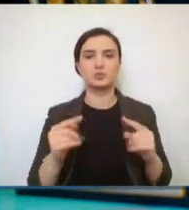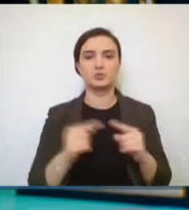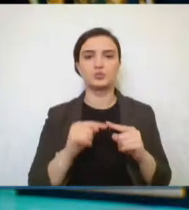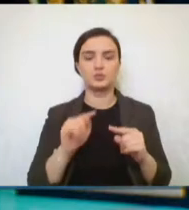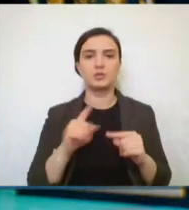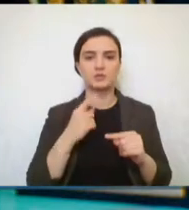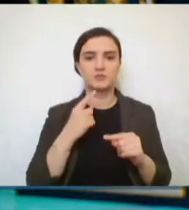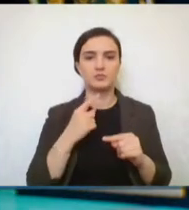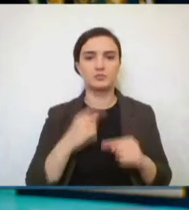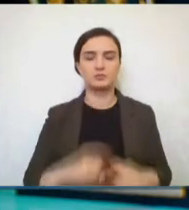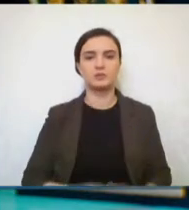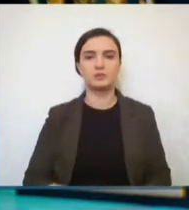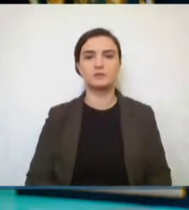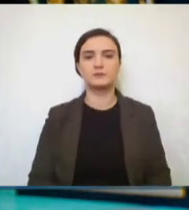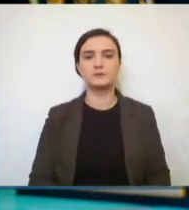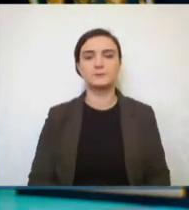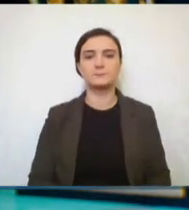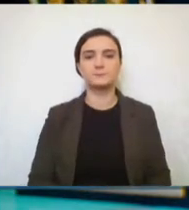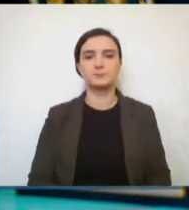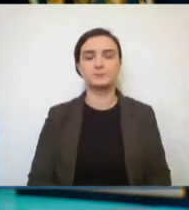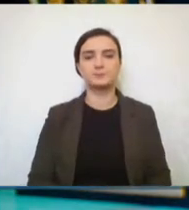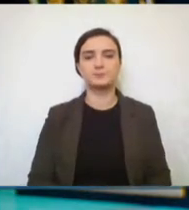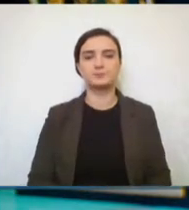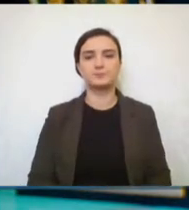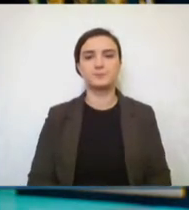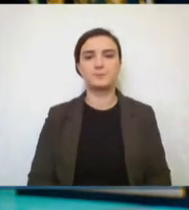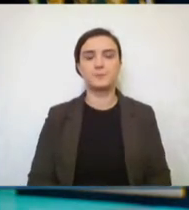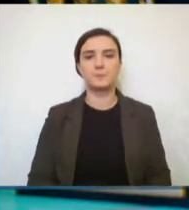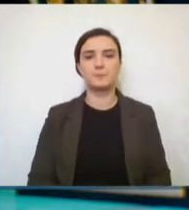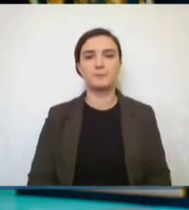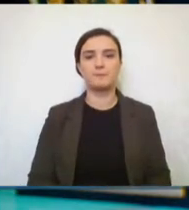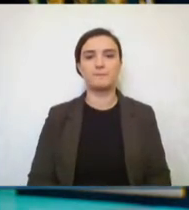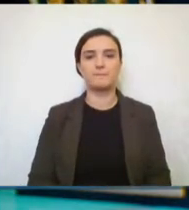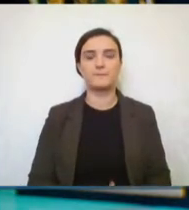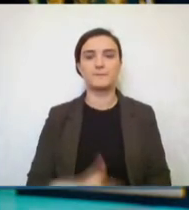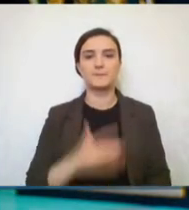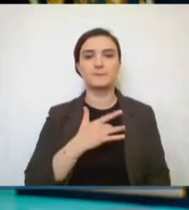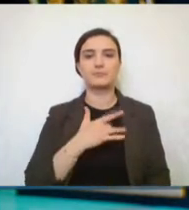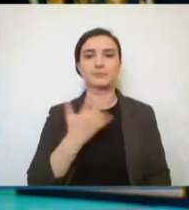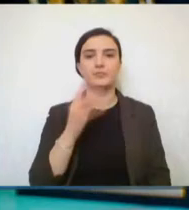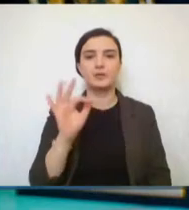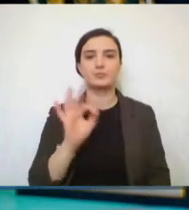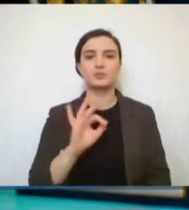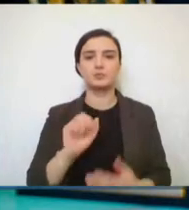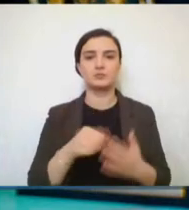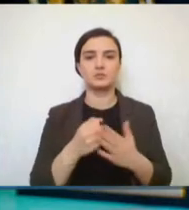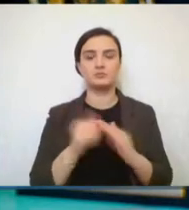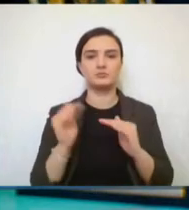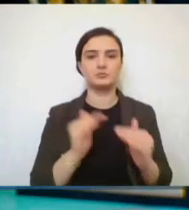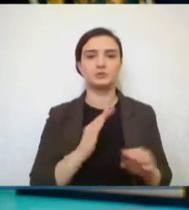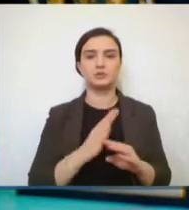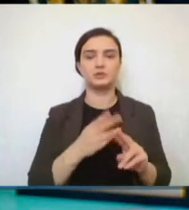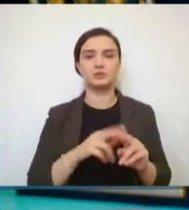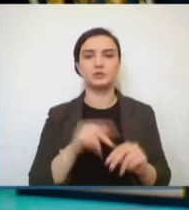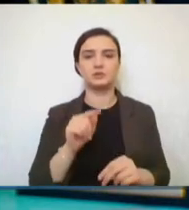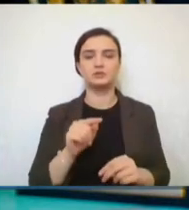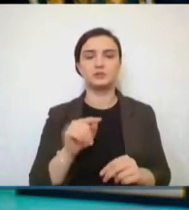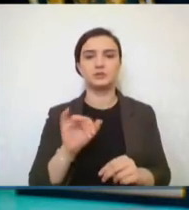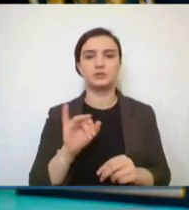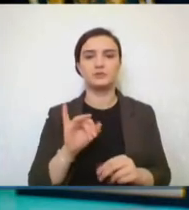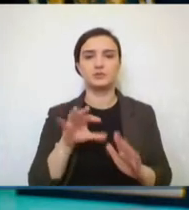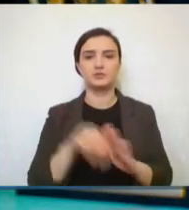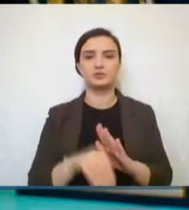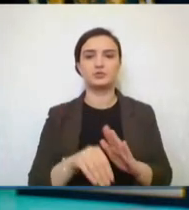მაგის მოგახსენებით რომ დაახლოებით 3%-ამდეა ჩამოწეული, ეს არის აი იანვარში გამოქვეყნებული